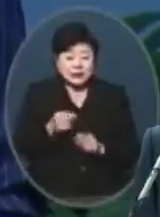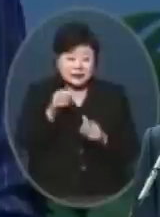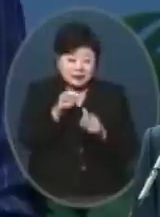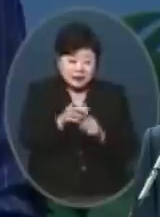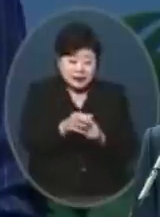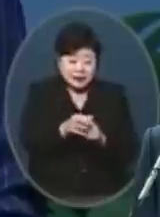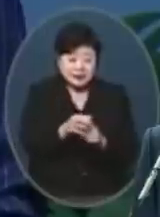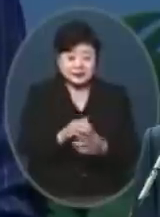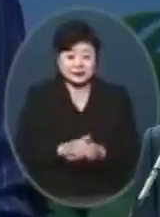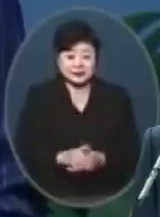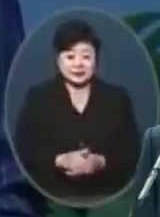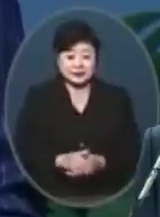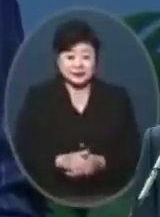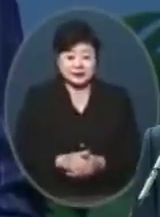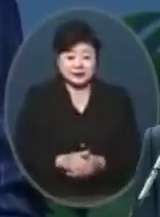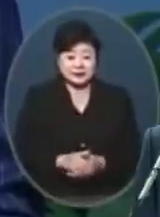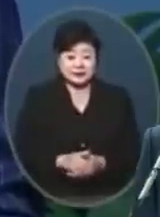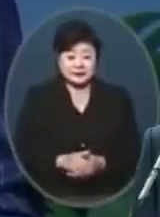설교하고 있는 지금이나